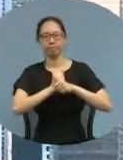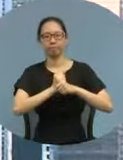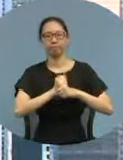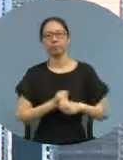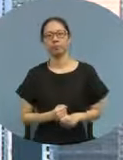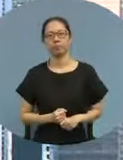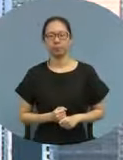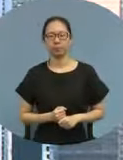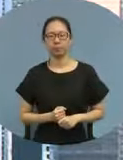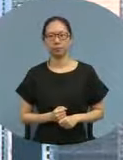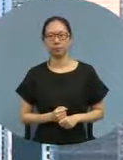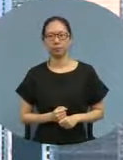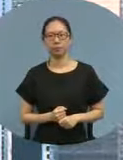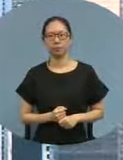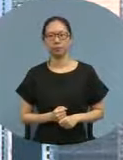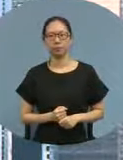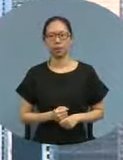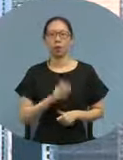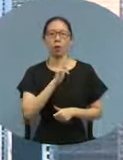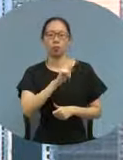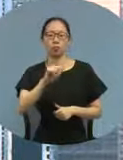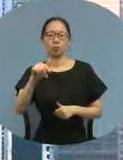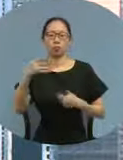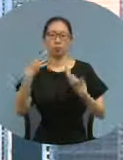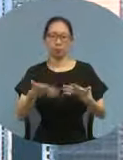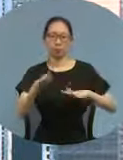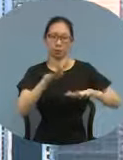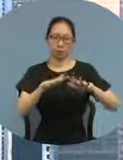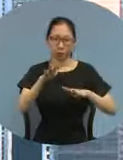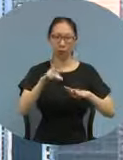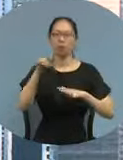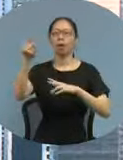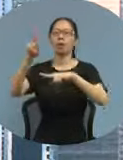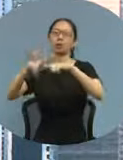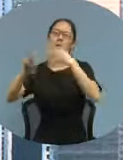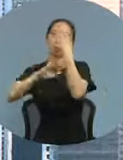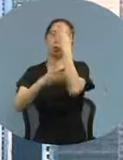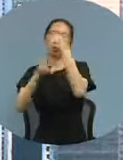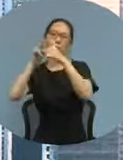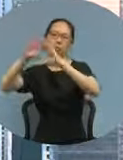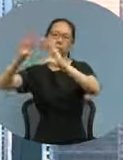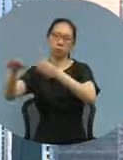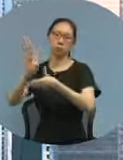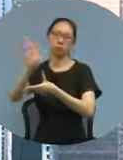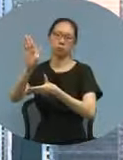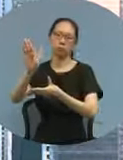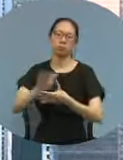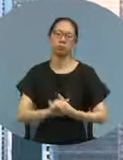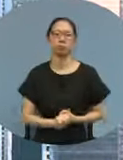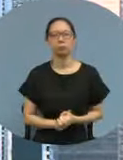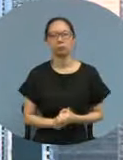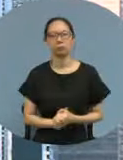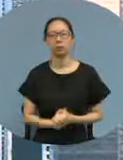是拘留的。所以顯而易見，這個案件是屬於內地司法管轄區的範